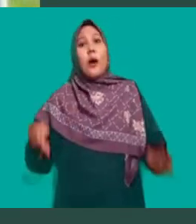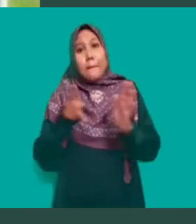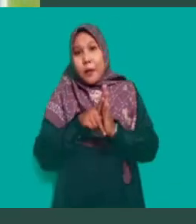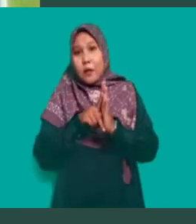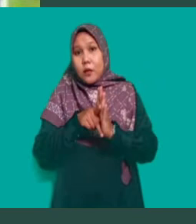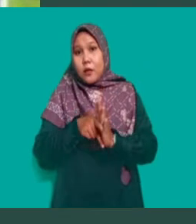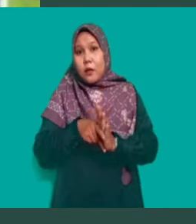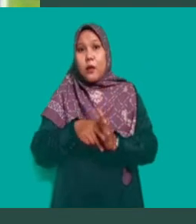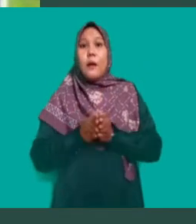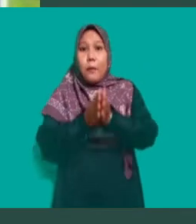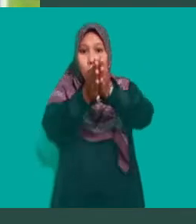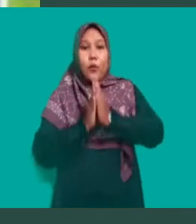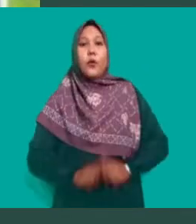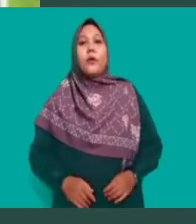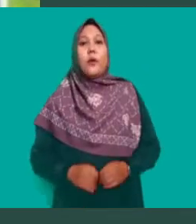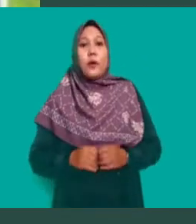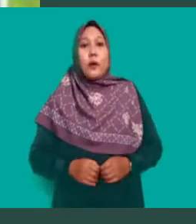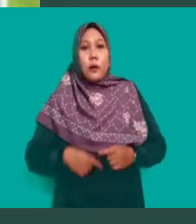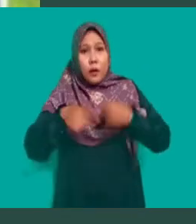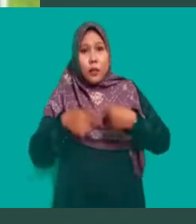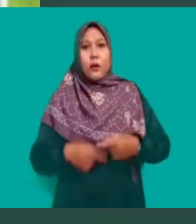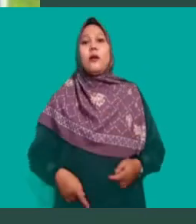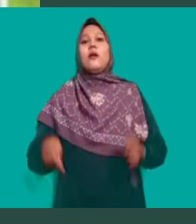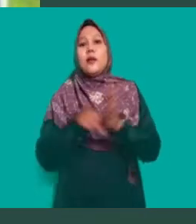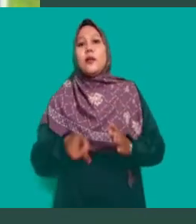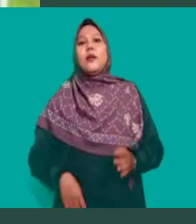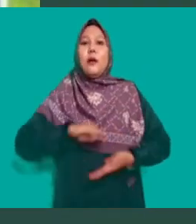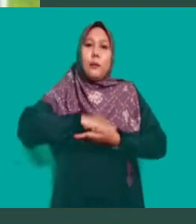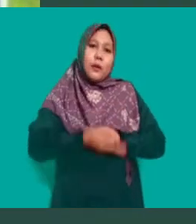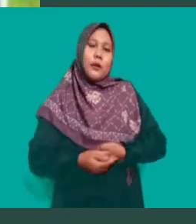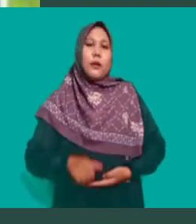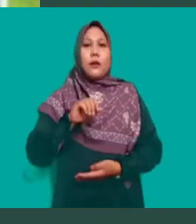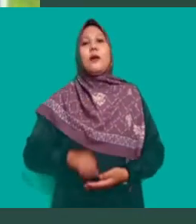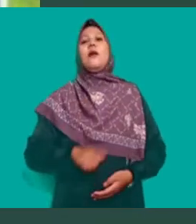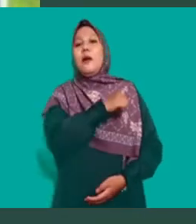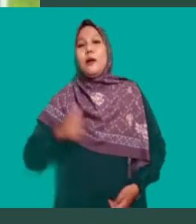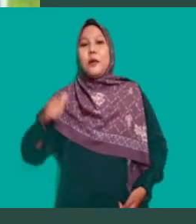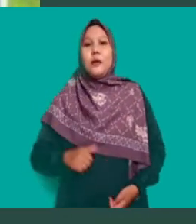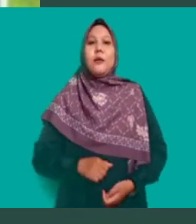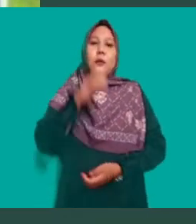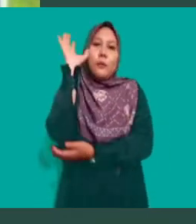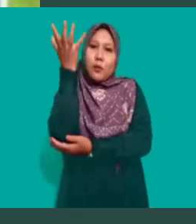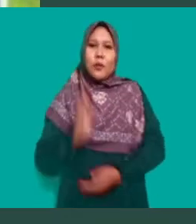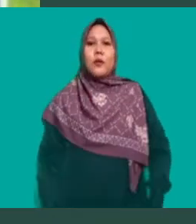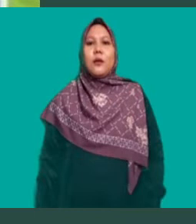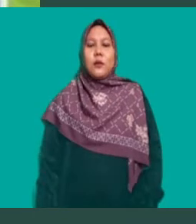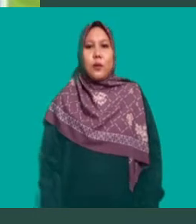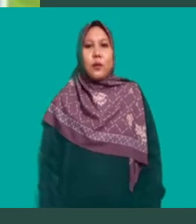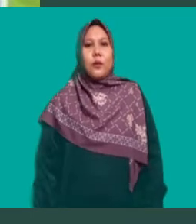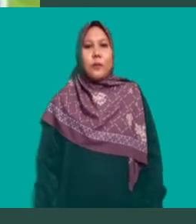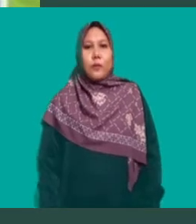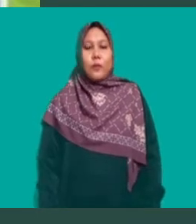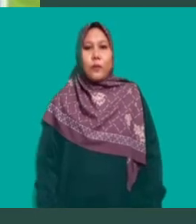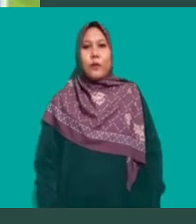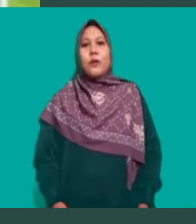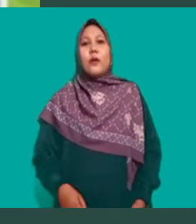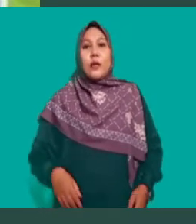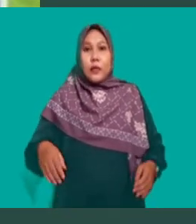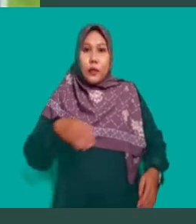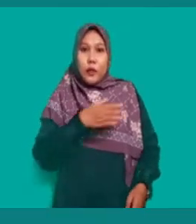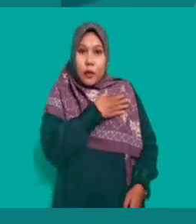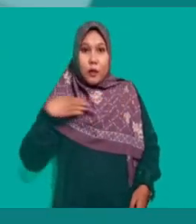sudah ditentukan, yang besarnya sesuai dengan taksiran yang sudah dijelaskan oleh petugas layanan.